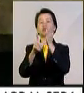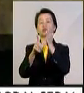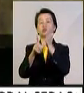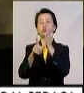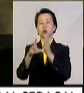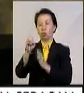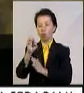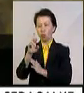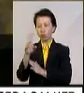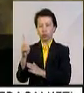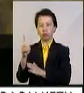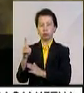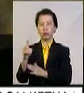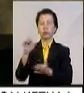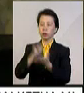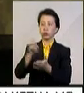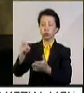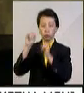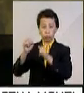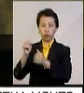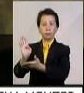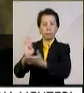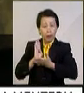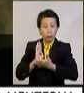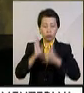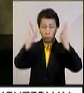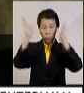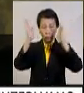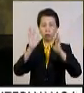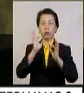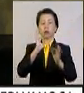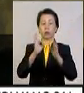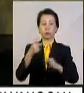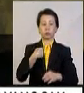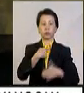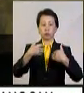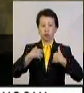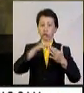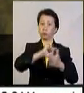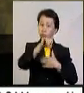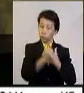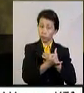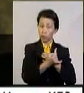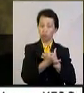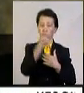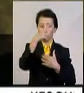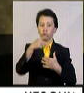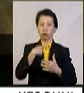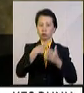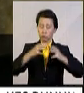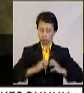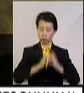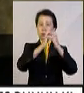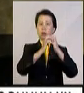assistance, yang mana itu juga boleh membantu kita jika kita mempunyai projek tertentu untuk kita